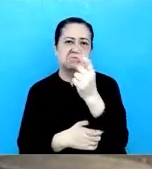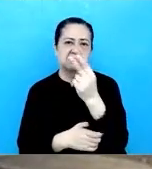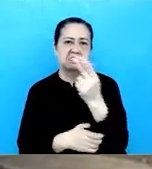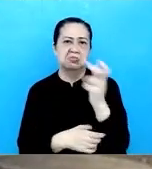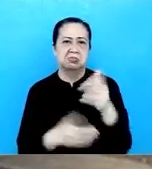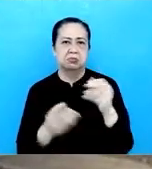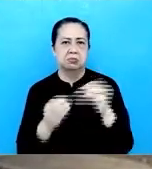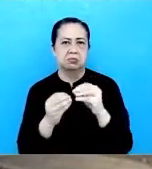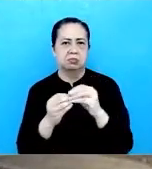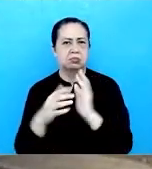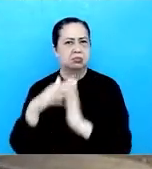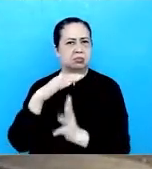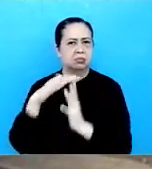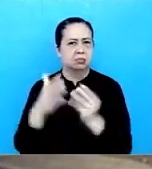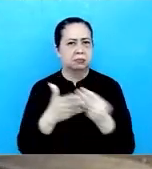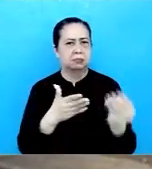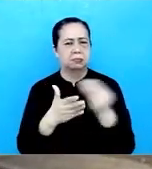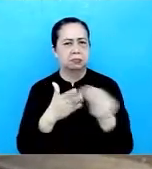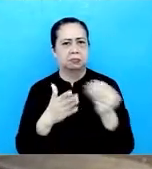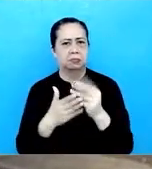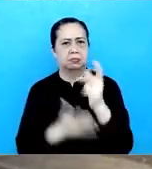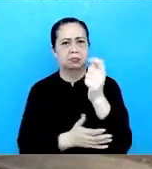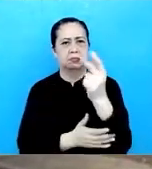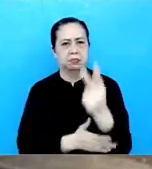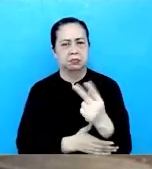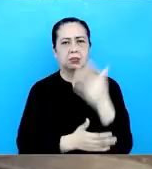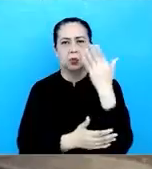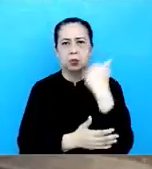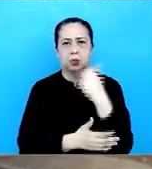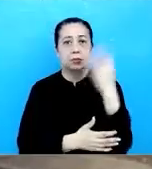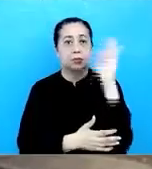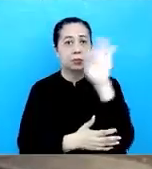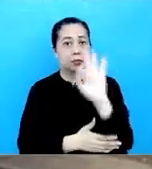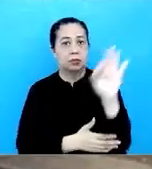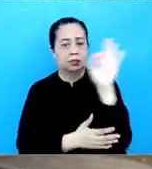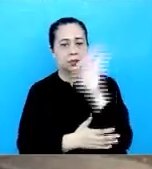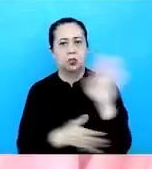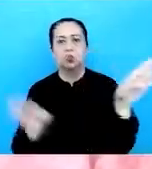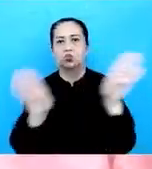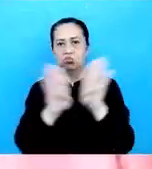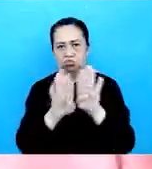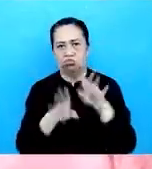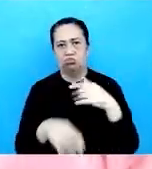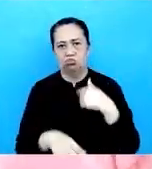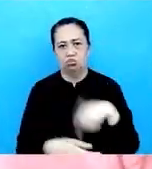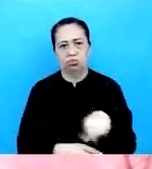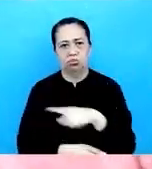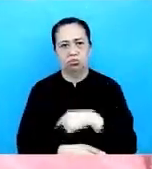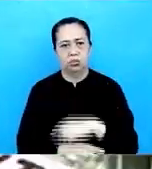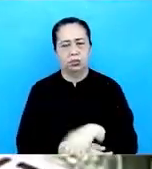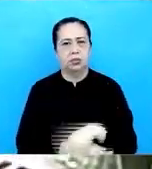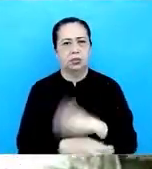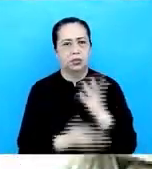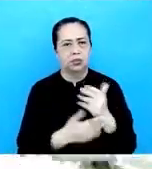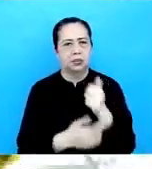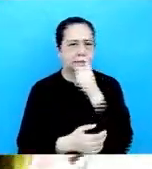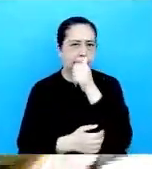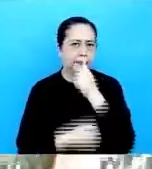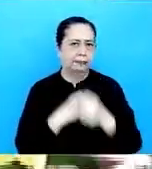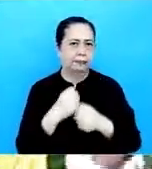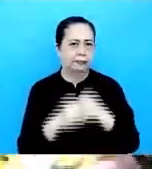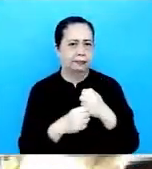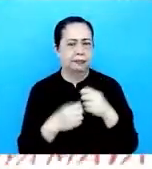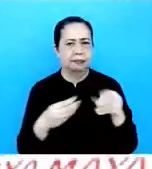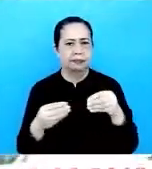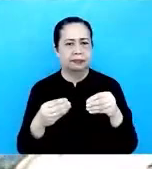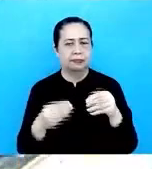Ang karaniwan na mabili po Thursday. Kasi po pag Friday, sarado na po kami noon. Tila penitensya naman sa ilang tindera sa